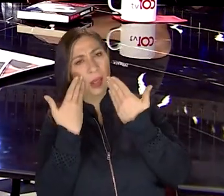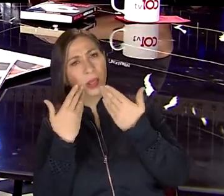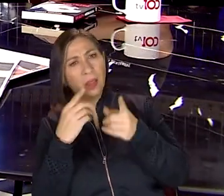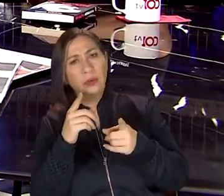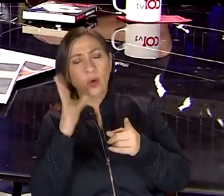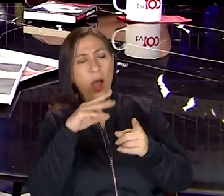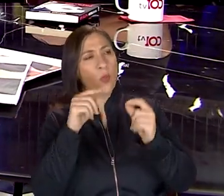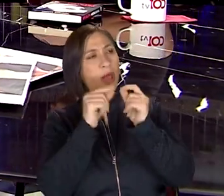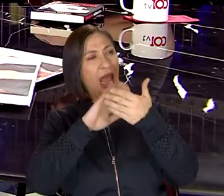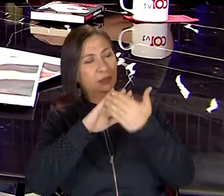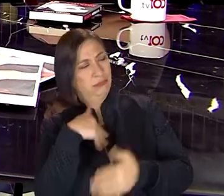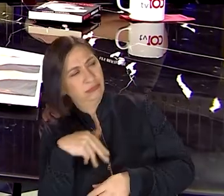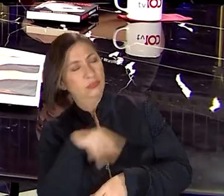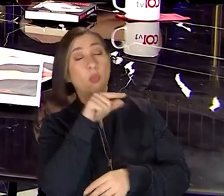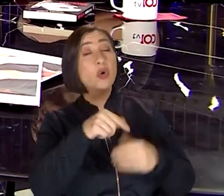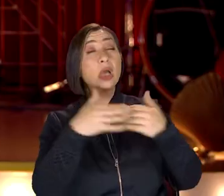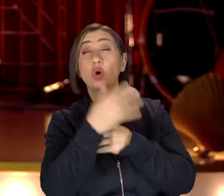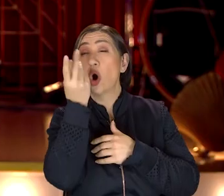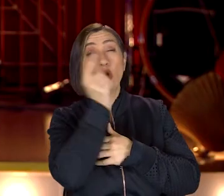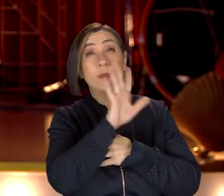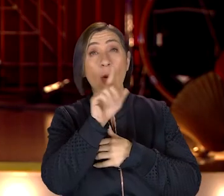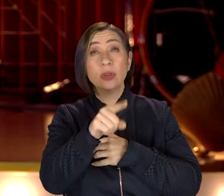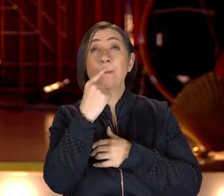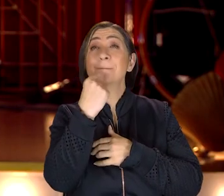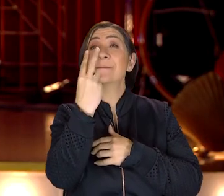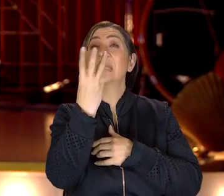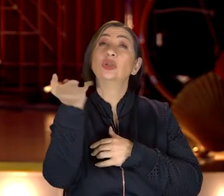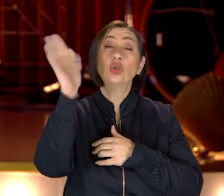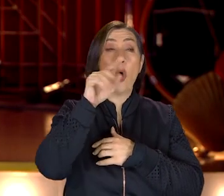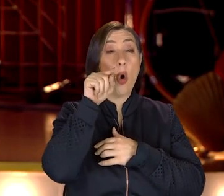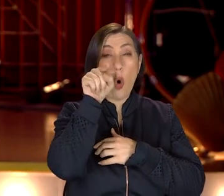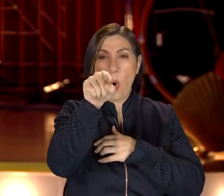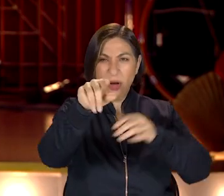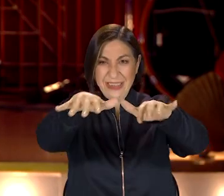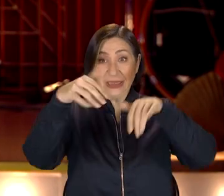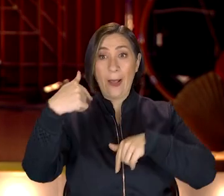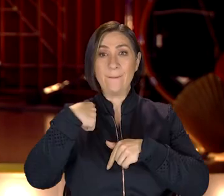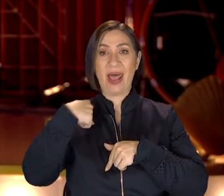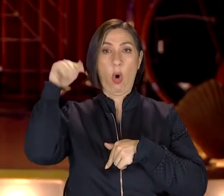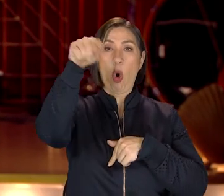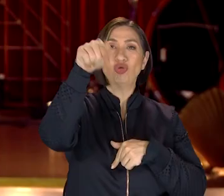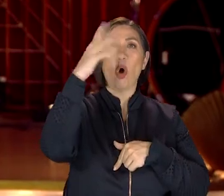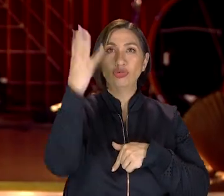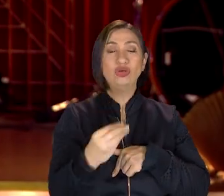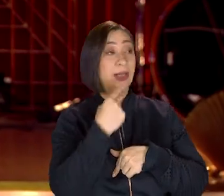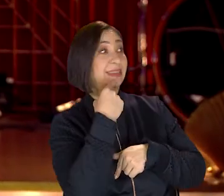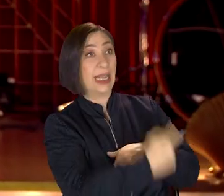anda döndüm Bülent'e, bak bu geceyi unutma, bundan birkaç sene sonra o sahneden buraya biz bakacağız dedim.